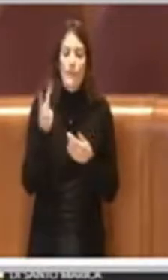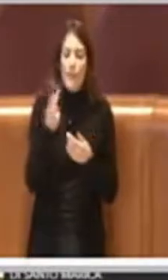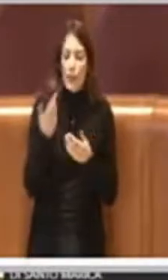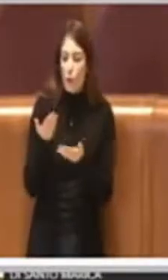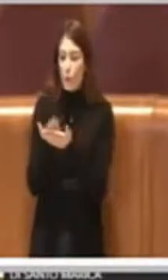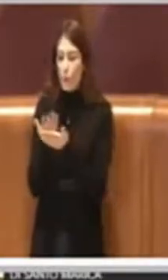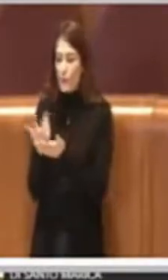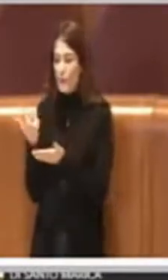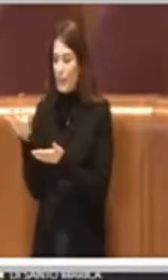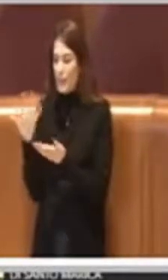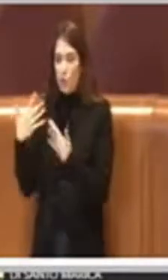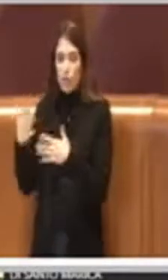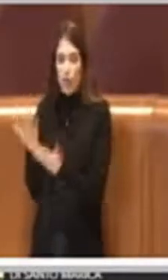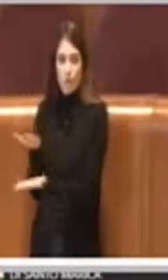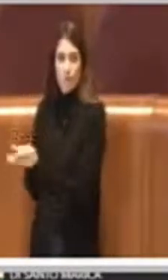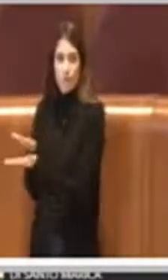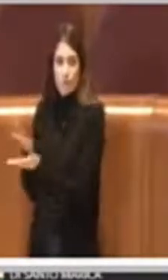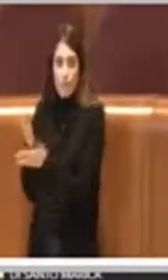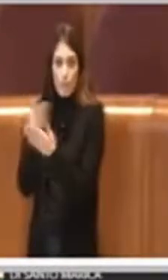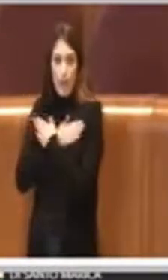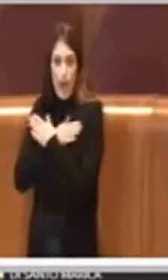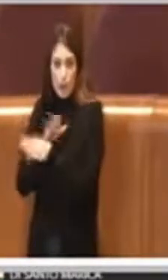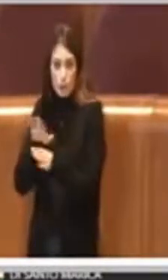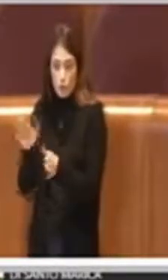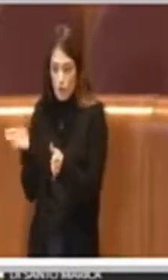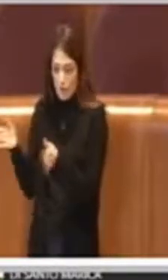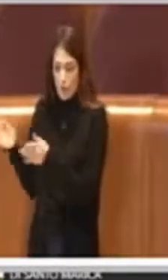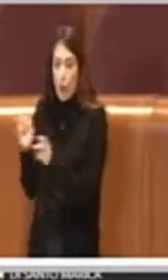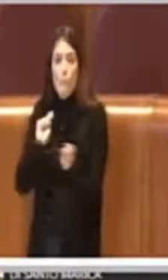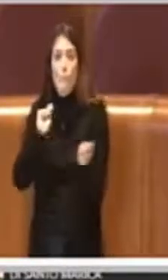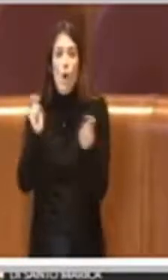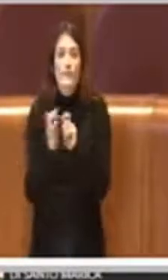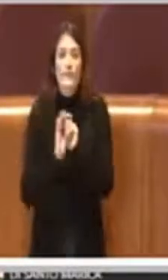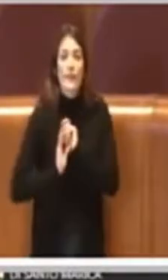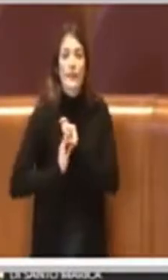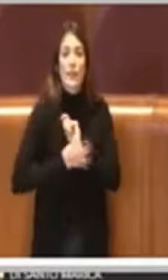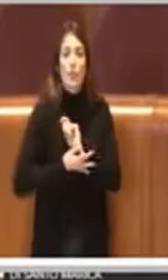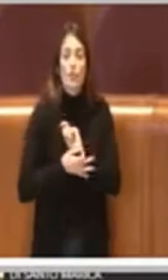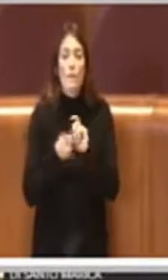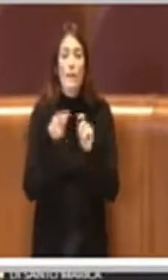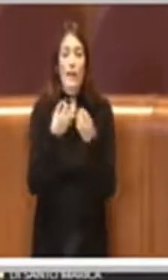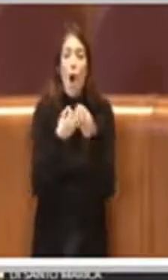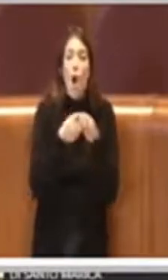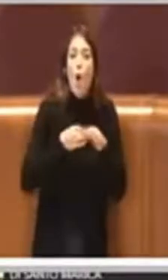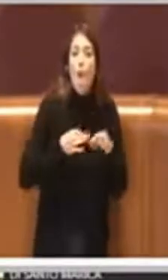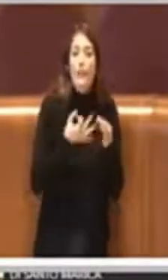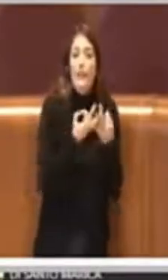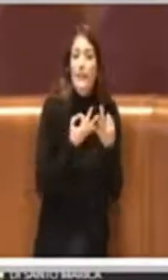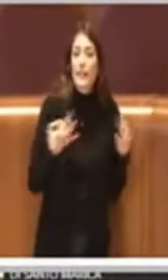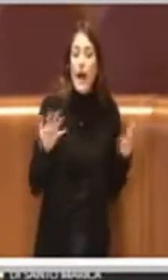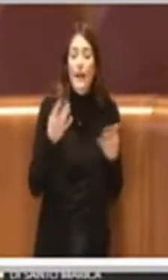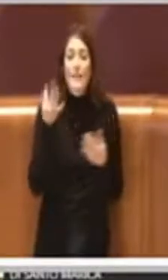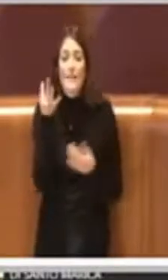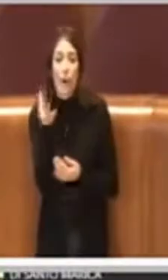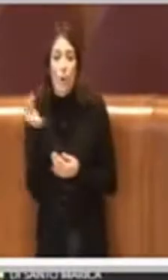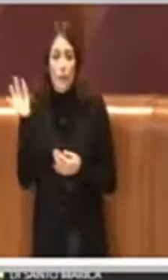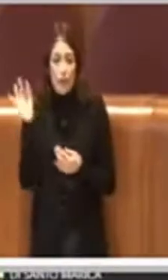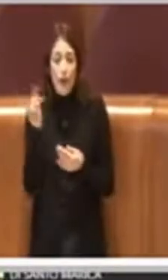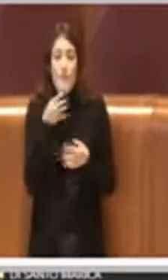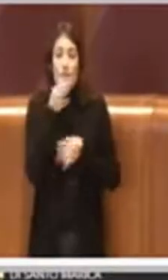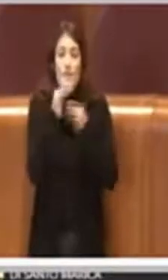che sono state depositate a maggio, era una modifica della disciplina sia ordinaria che straordinaria, per cui la